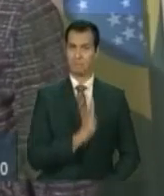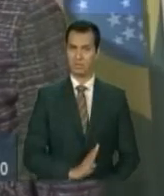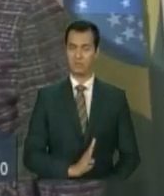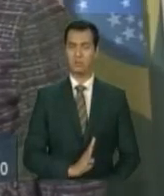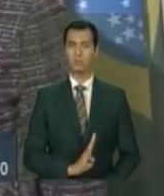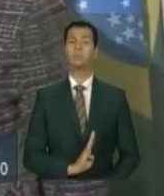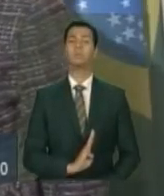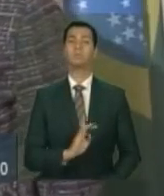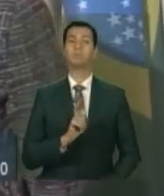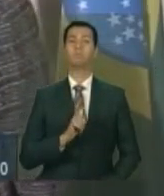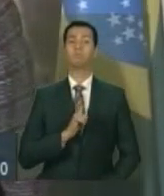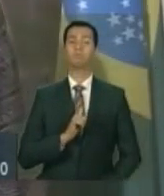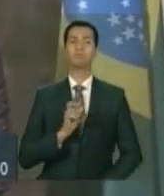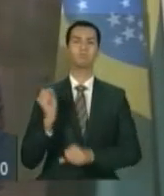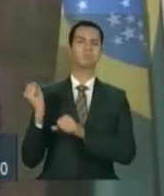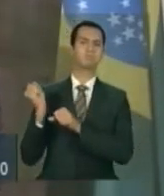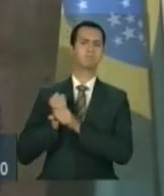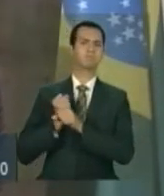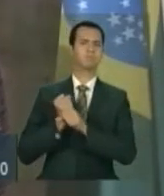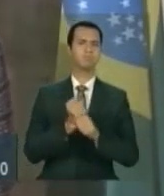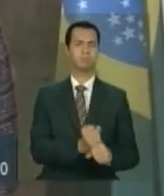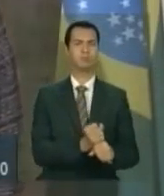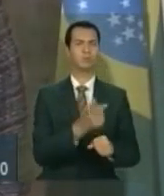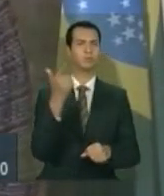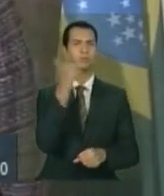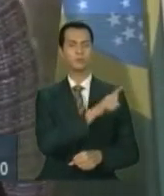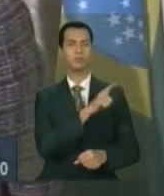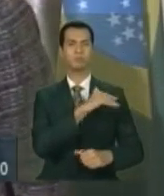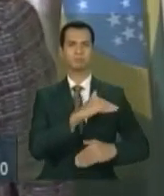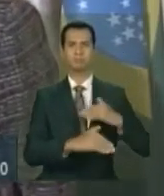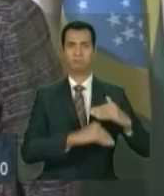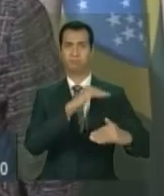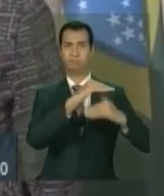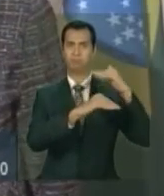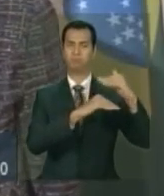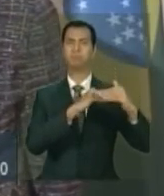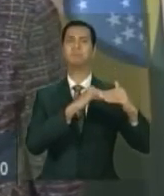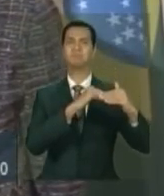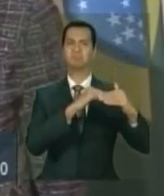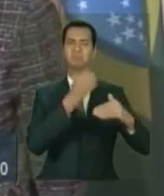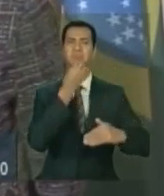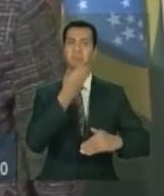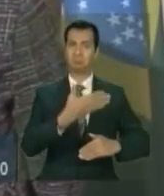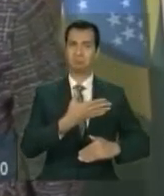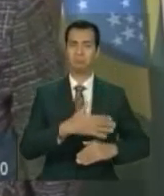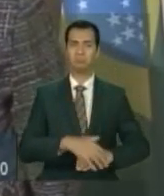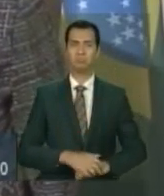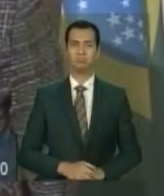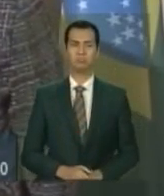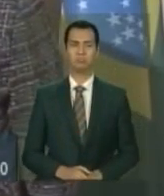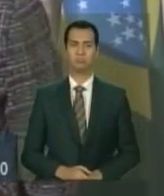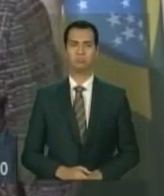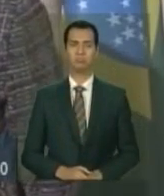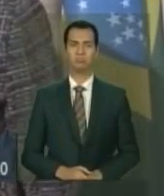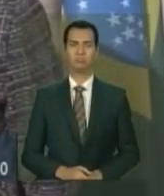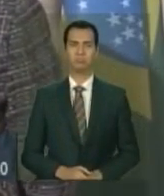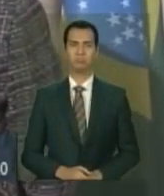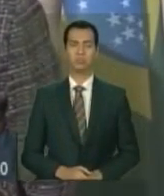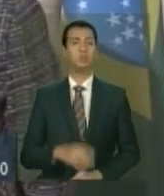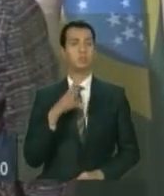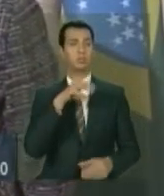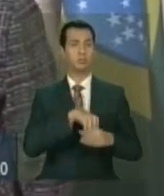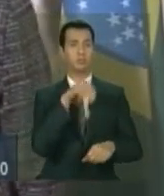anos ascendeu a uma posição de desenvolvimento, com grande